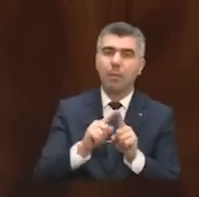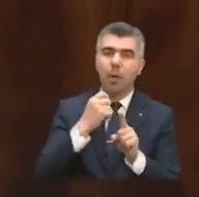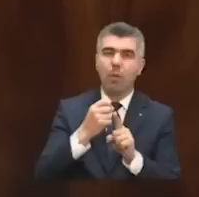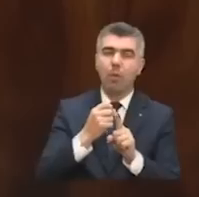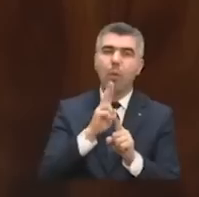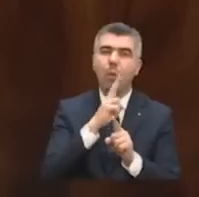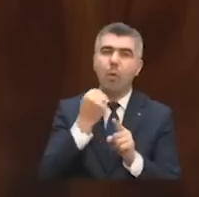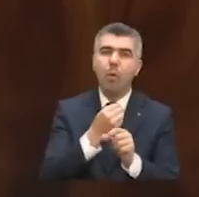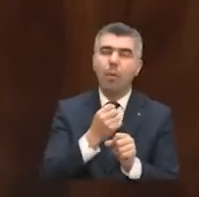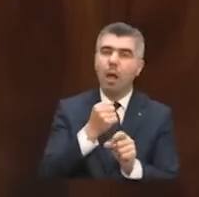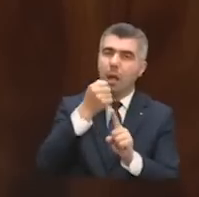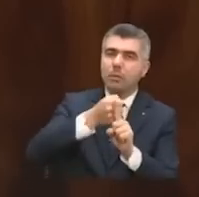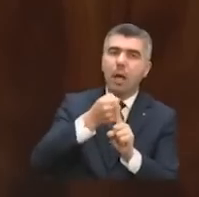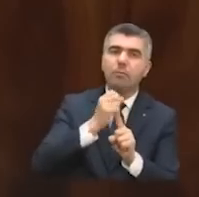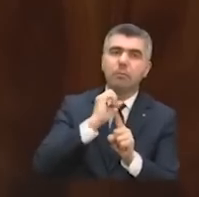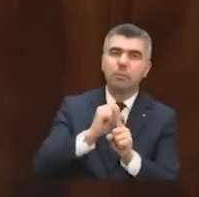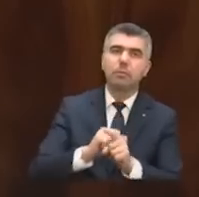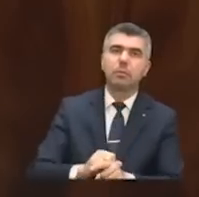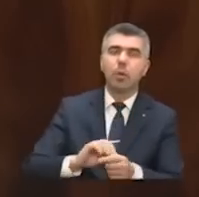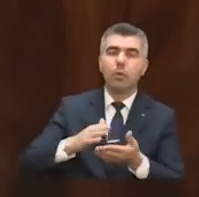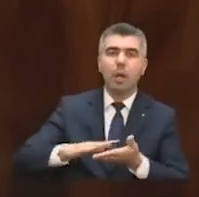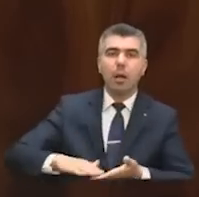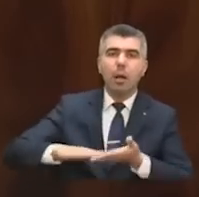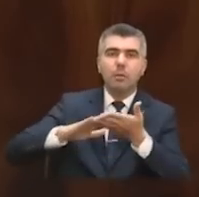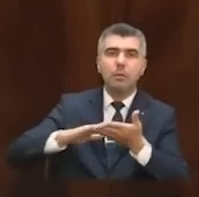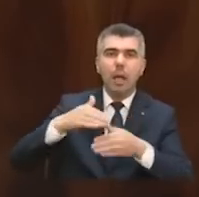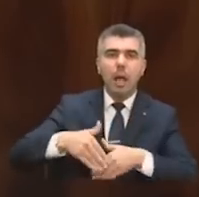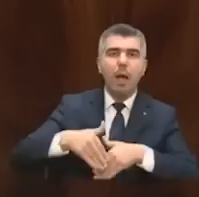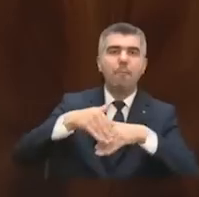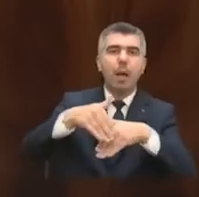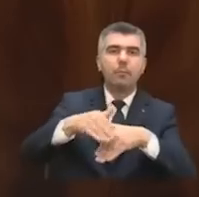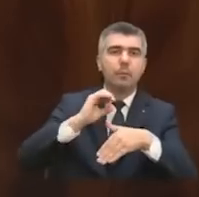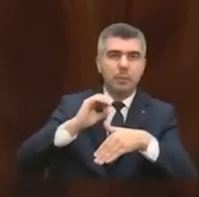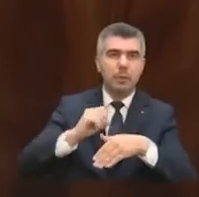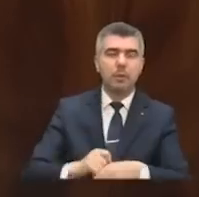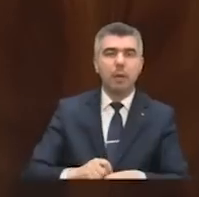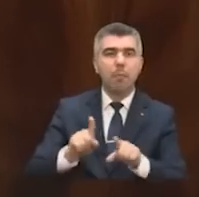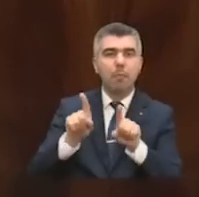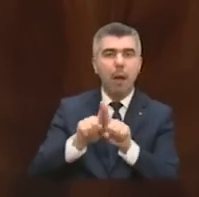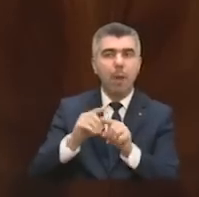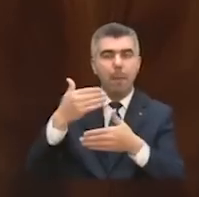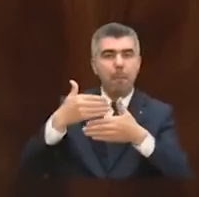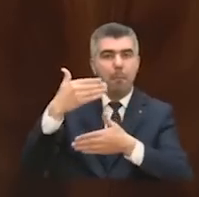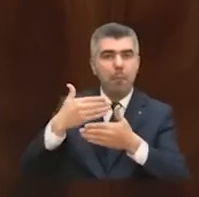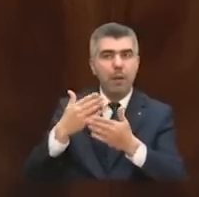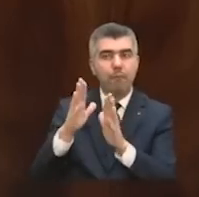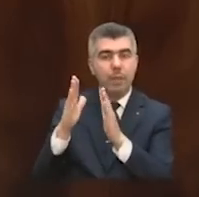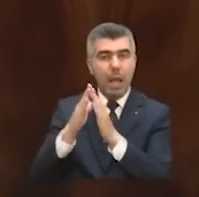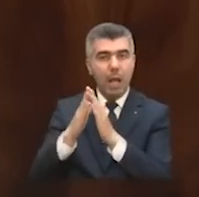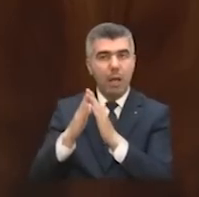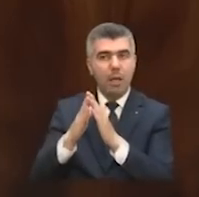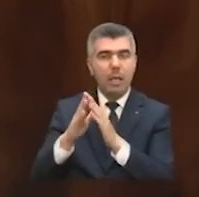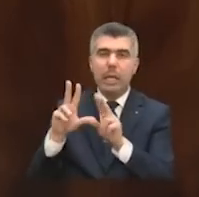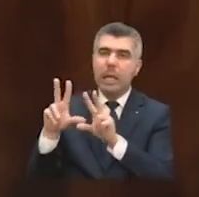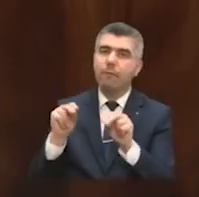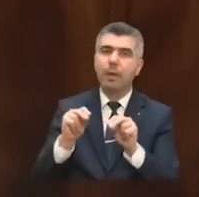تعمل فيه اللازم باش ينتعش وباش يزيد الامام، كما كان بنيو لي لوجمون سوسيو حتى هادو ديال